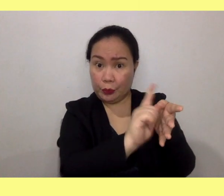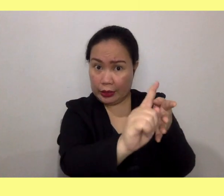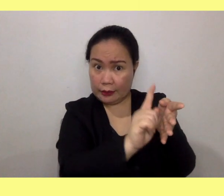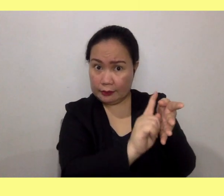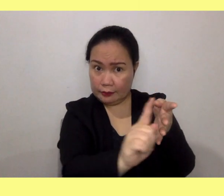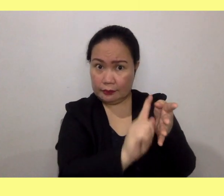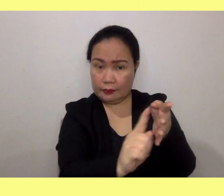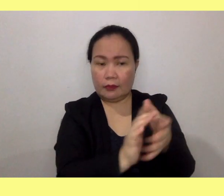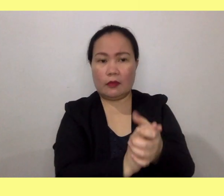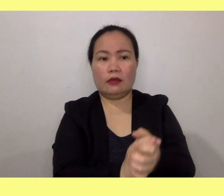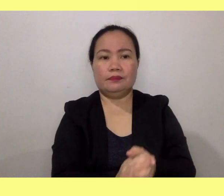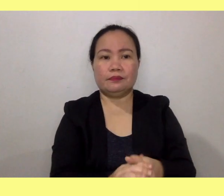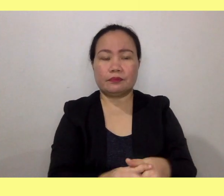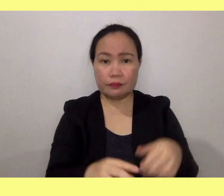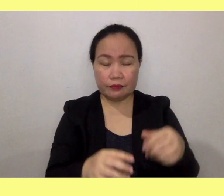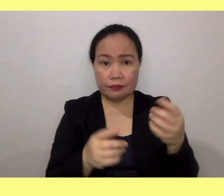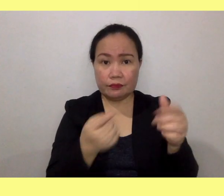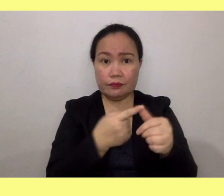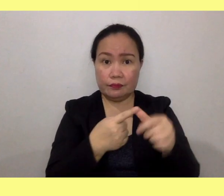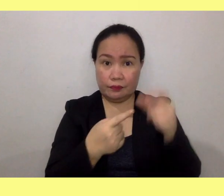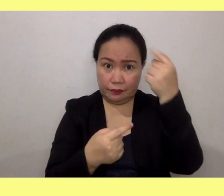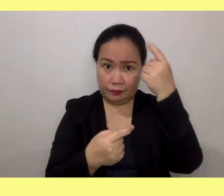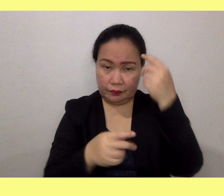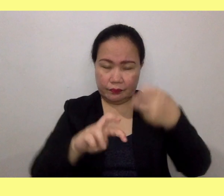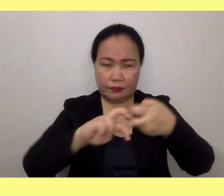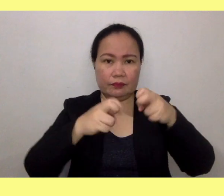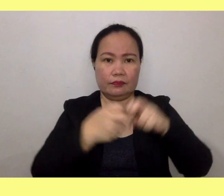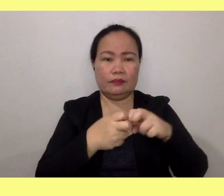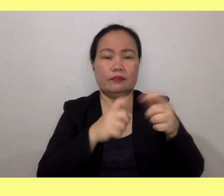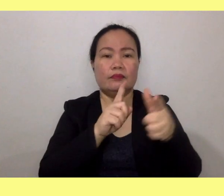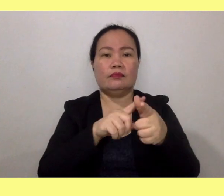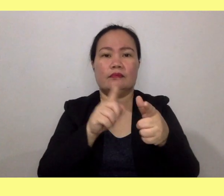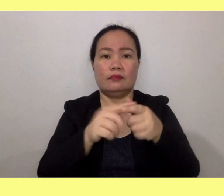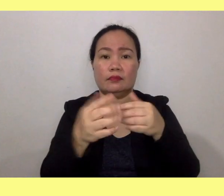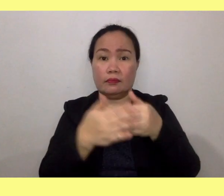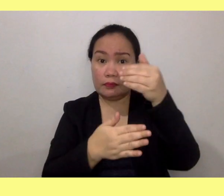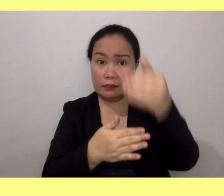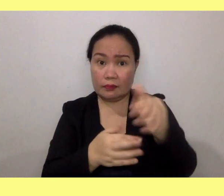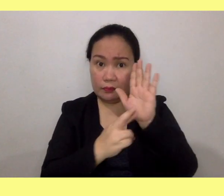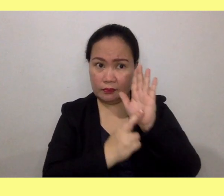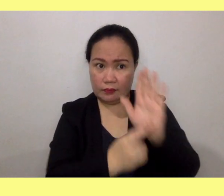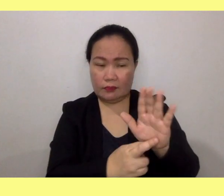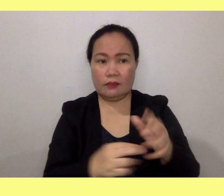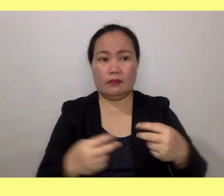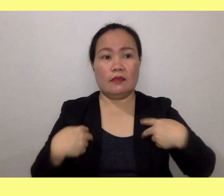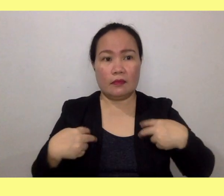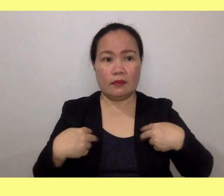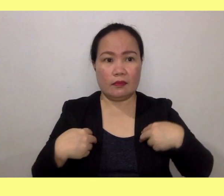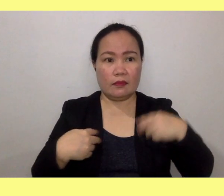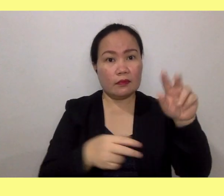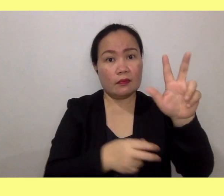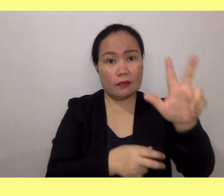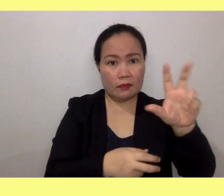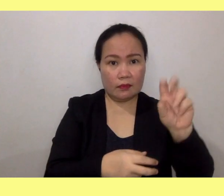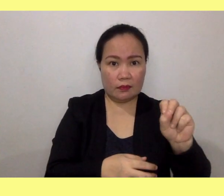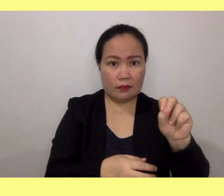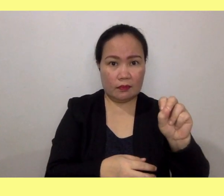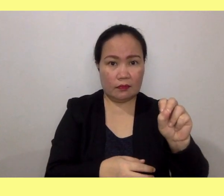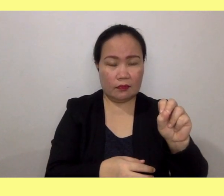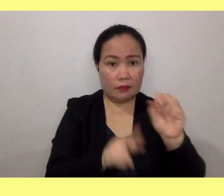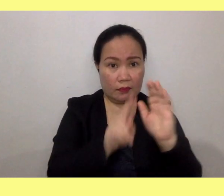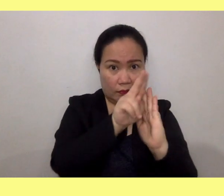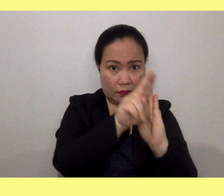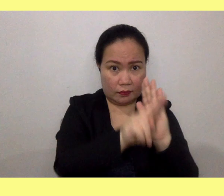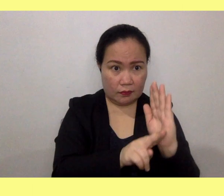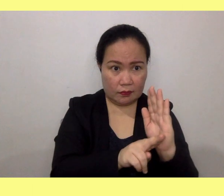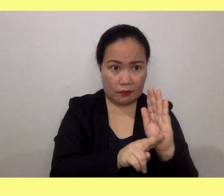problem. So, highlights natin lahat ng given natin. And then, represent. Okay. So, meron tayong 30 pesos per hour. So,